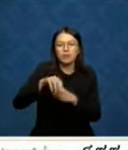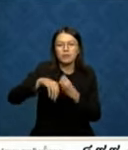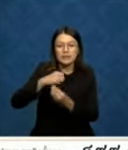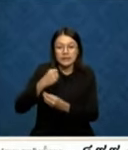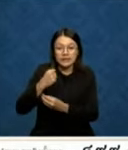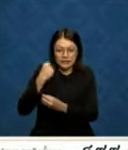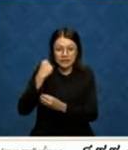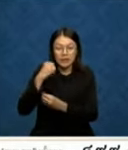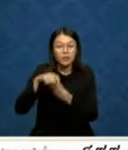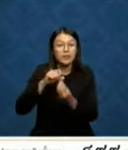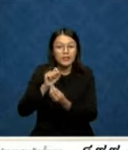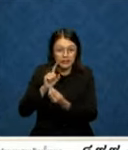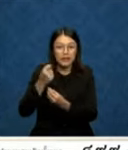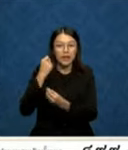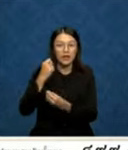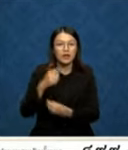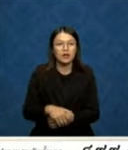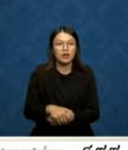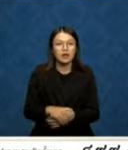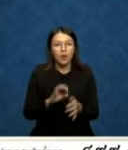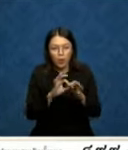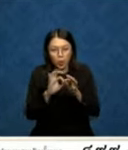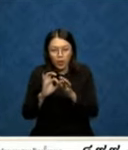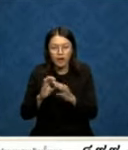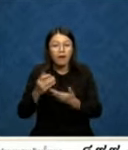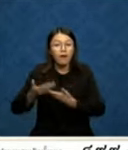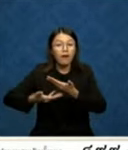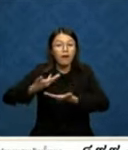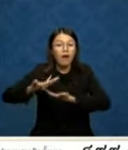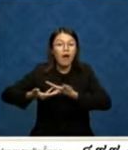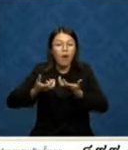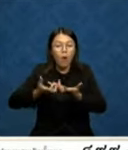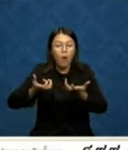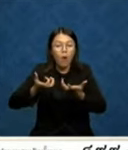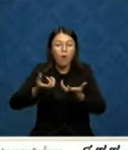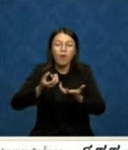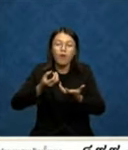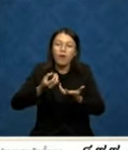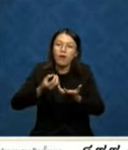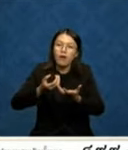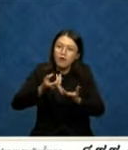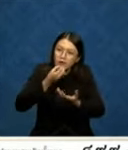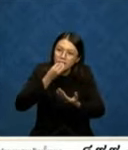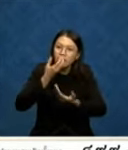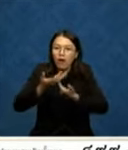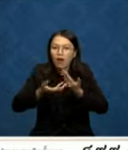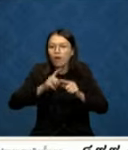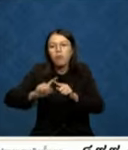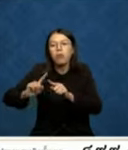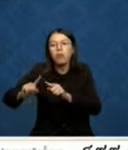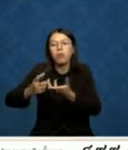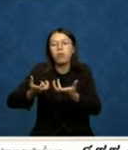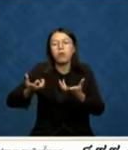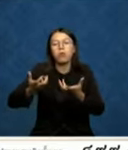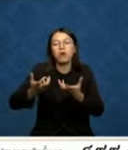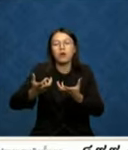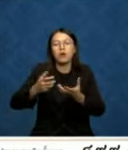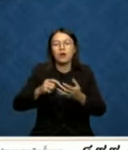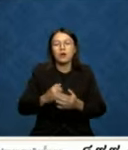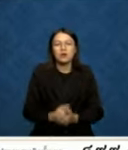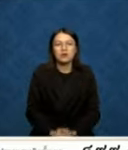ครับเพราะว่าปัจจุบันในตลาดสินค้าอุปโภคบริโภคทั้งหมดเนี่ยมีสัดส่วน